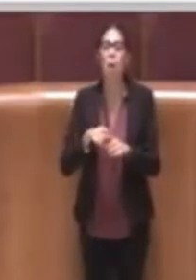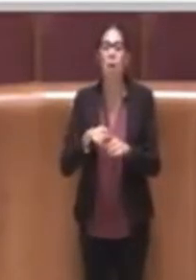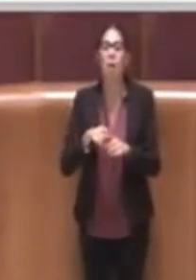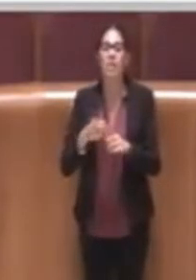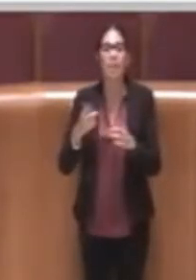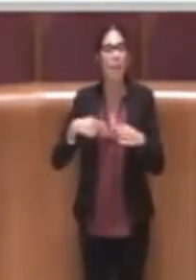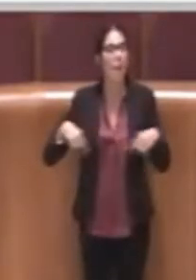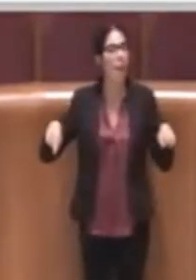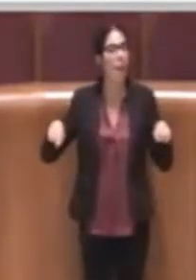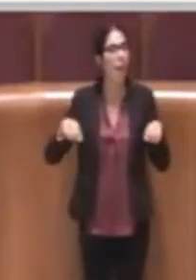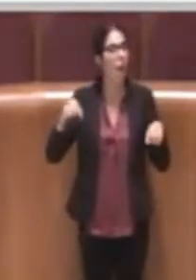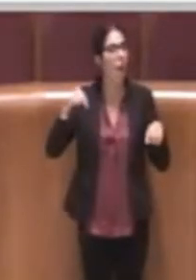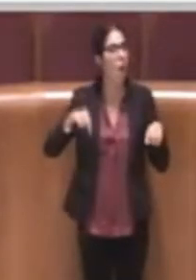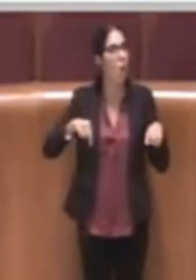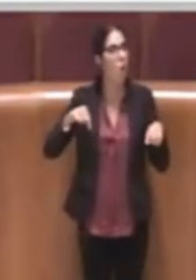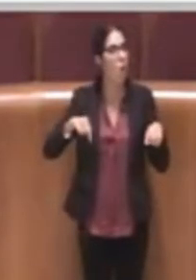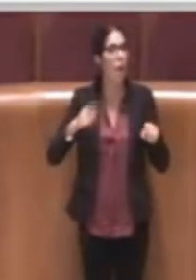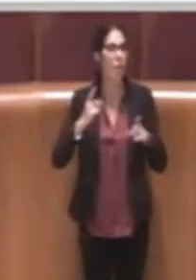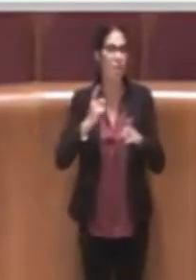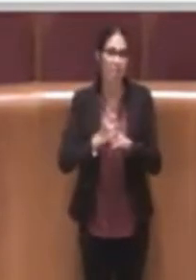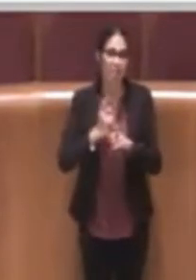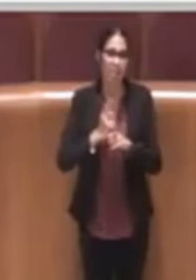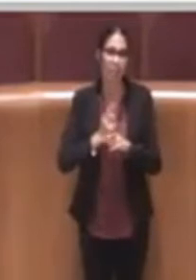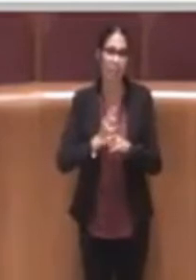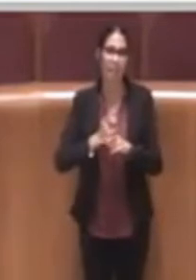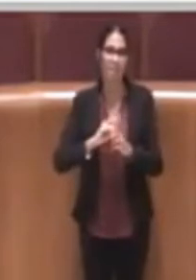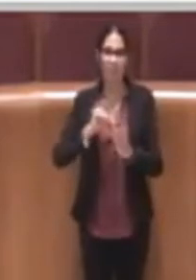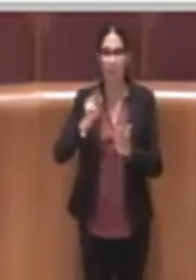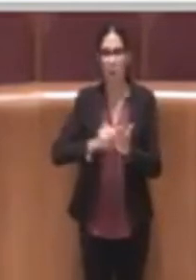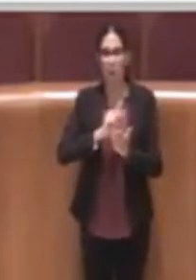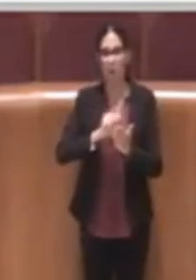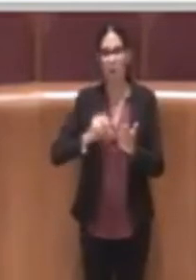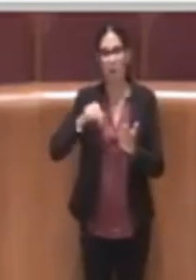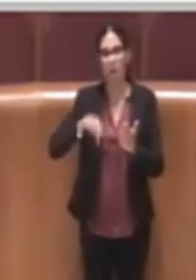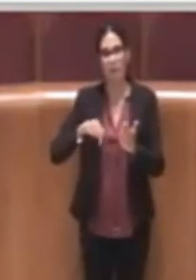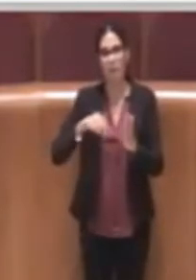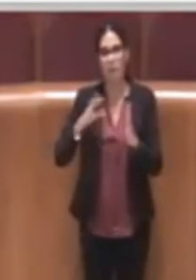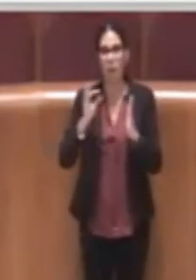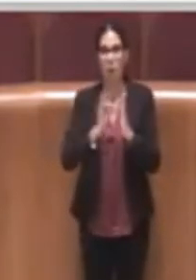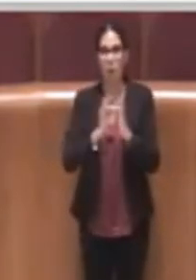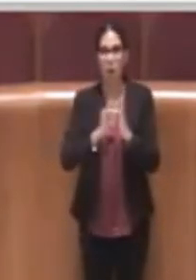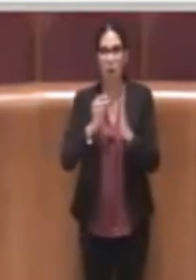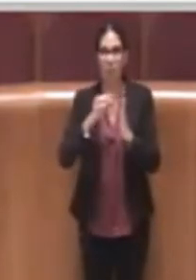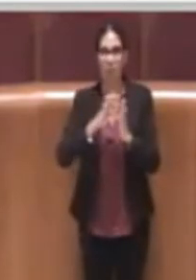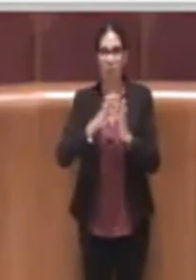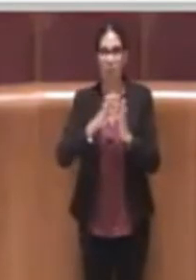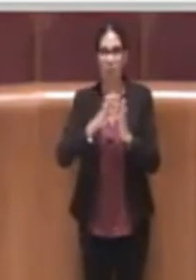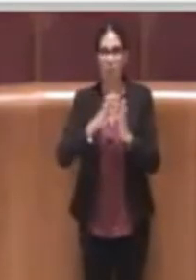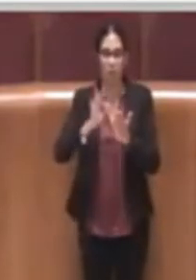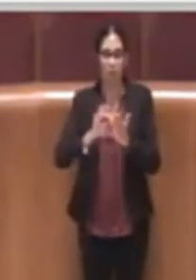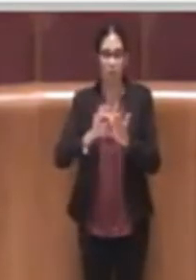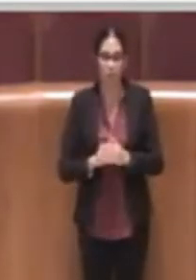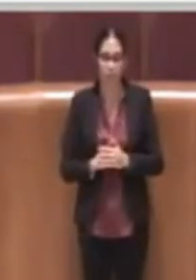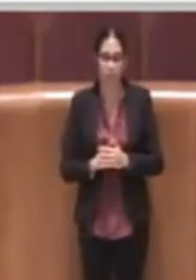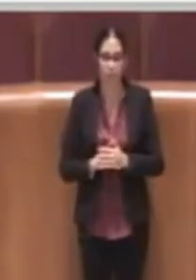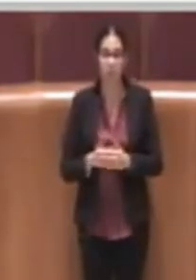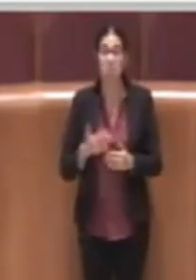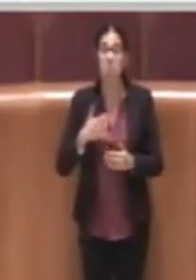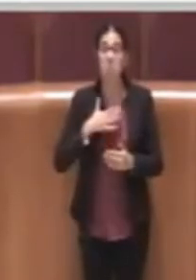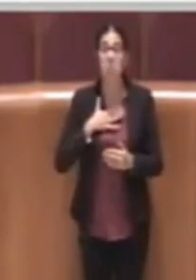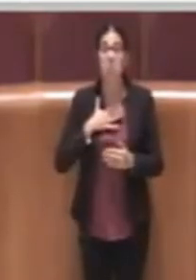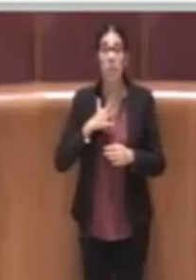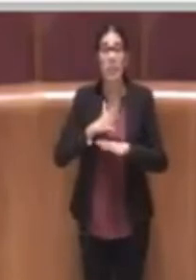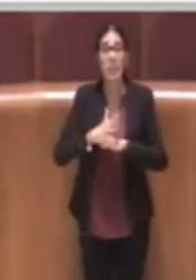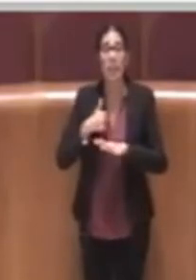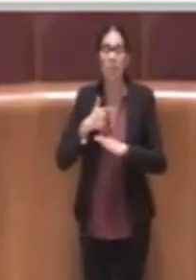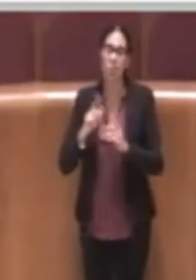esprima sull'ordine del giorno che abbiamo presentato. Quindi il mio intervento sarà di carattere